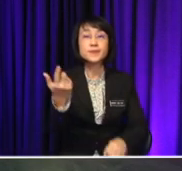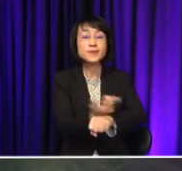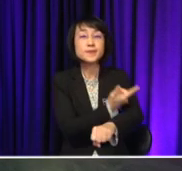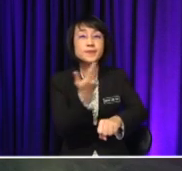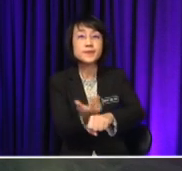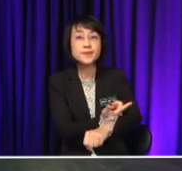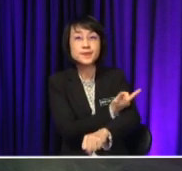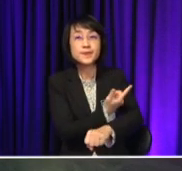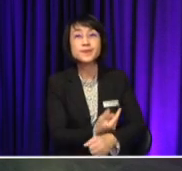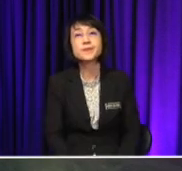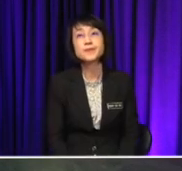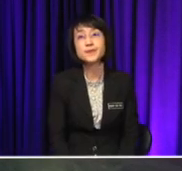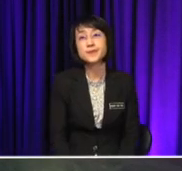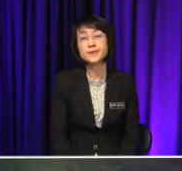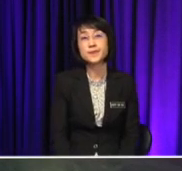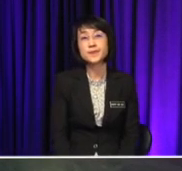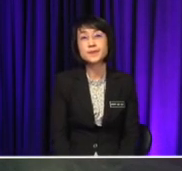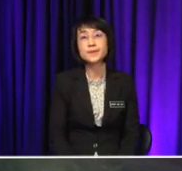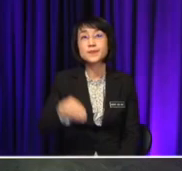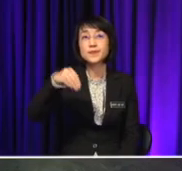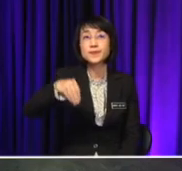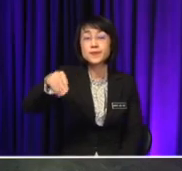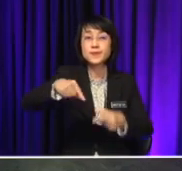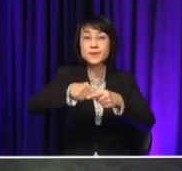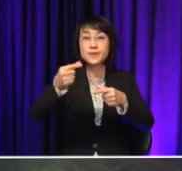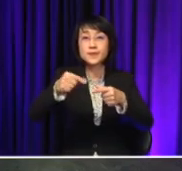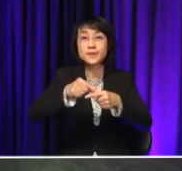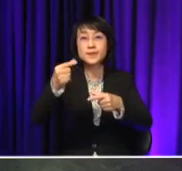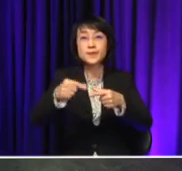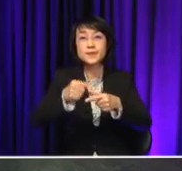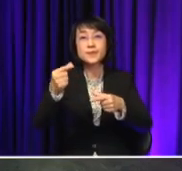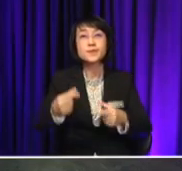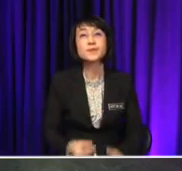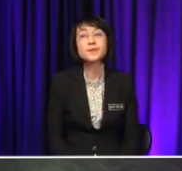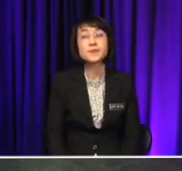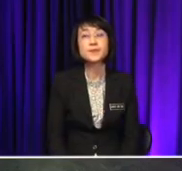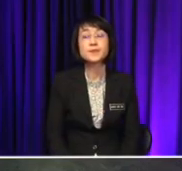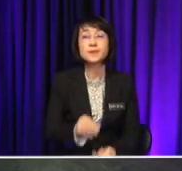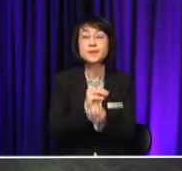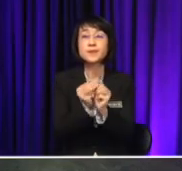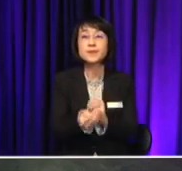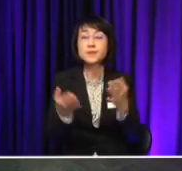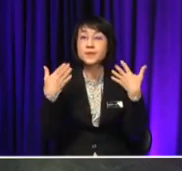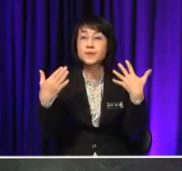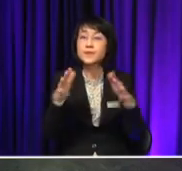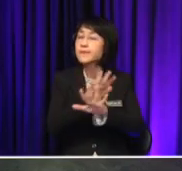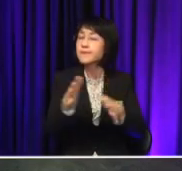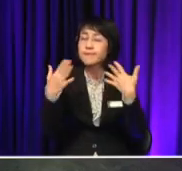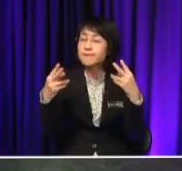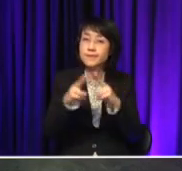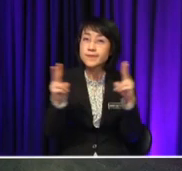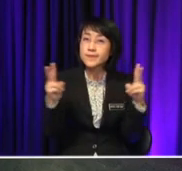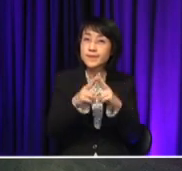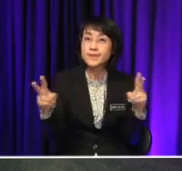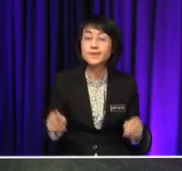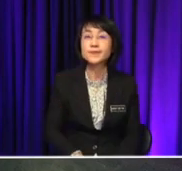tanam padi ditanam gandum tanah gandum sebuah apes musim panas dia tak panah sangat kalau kita tanam